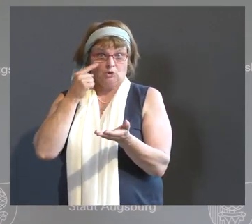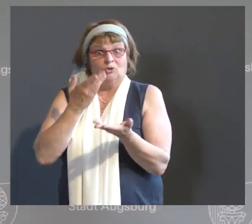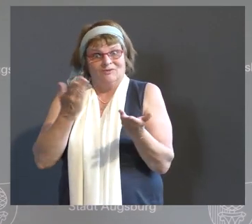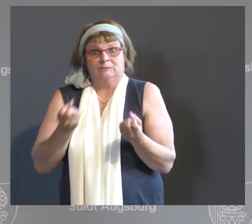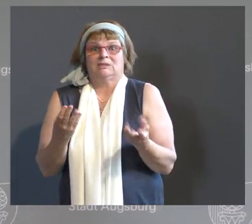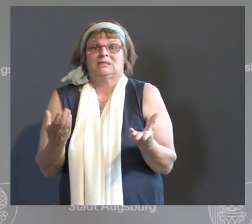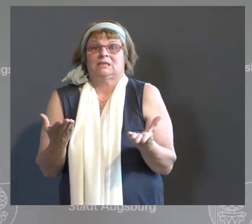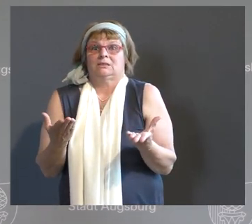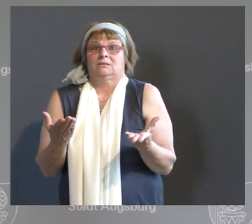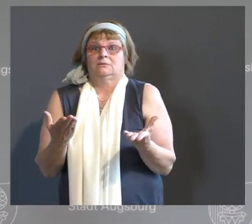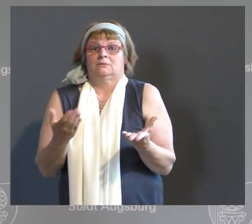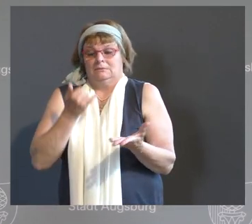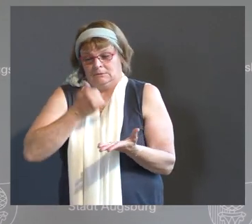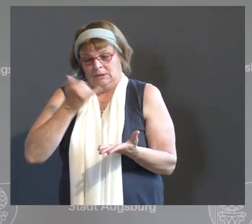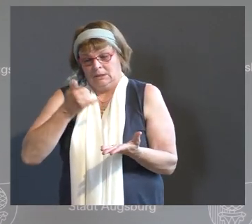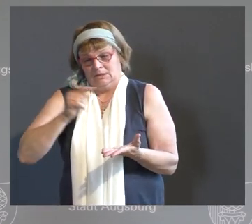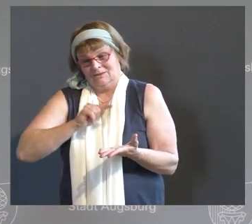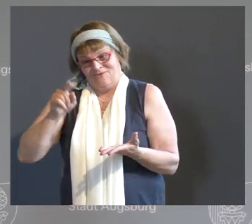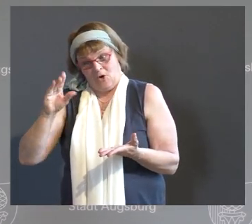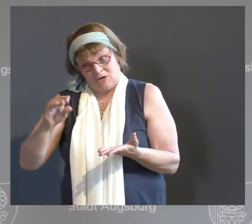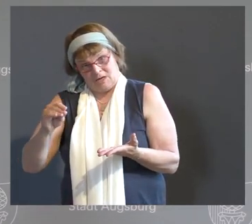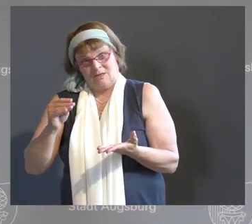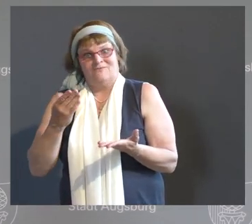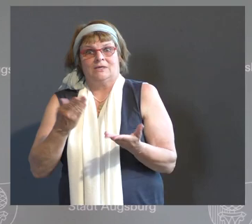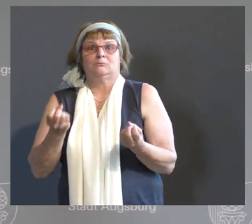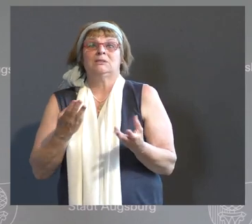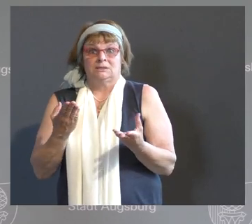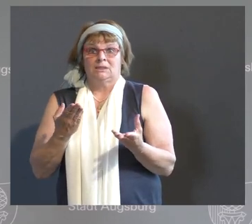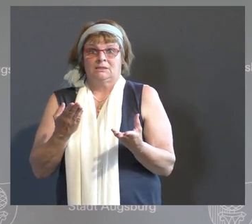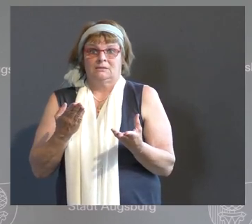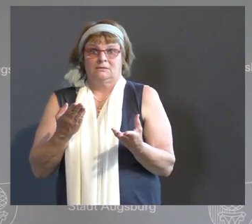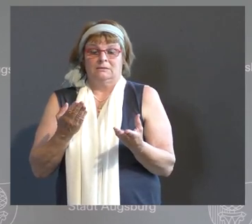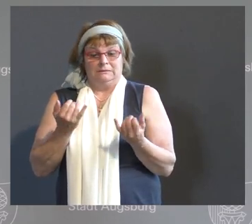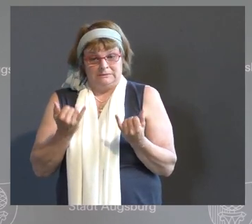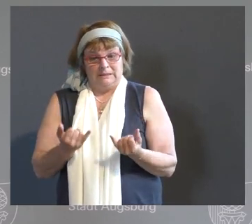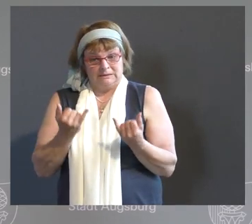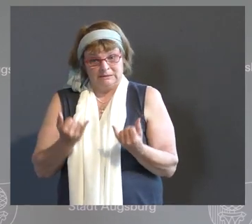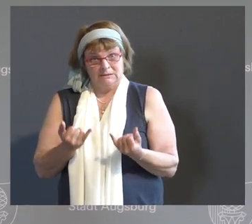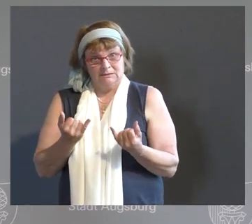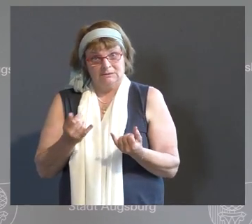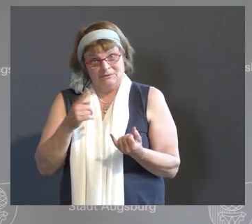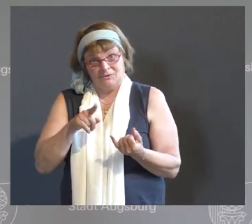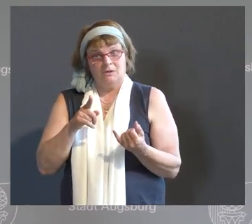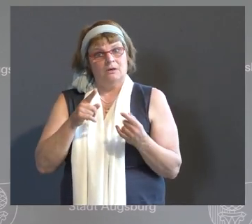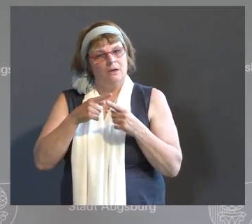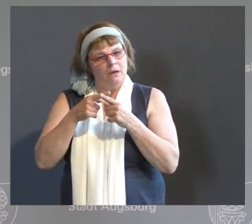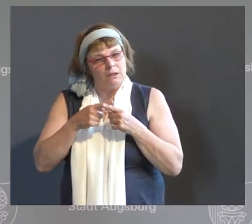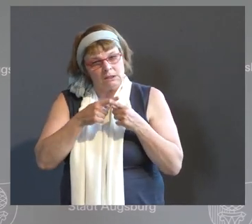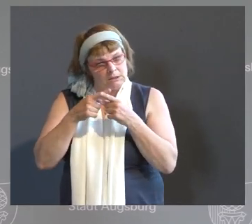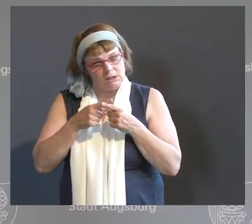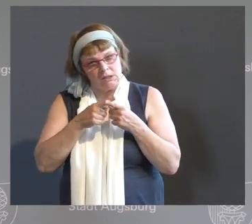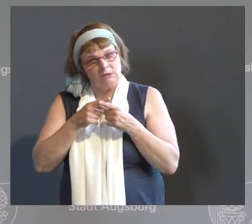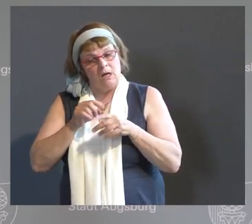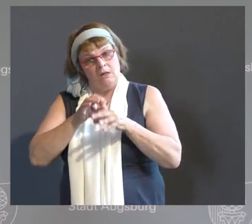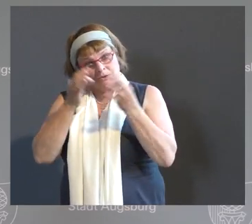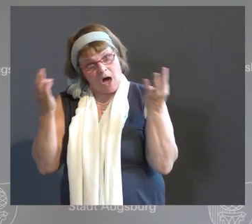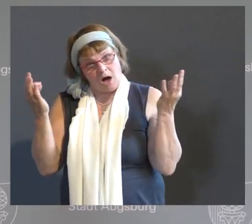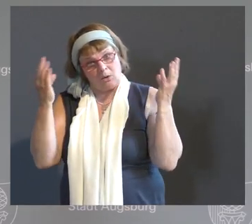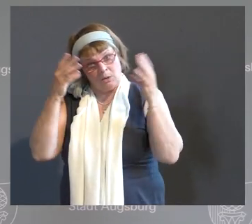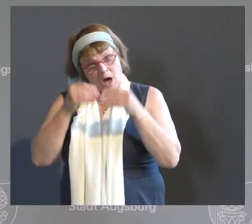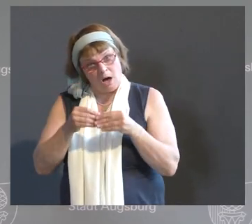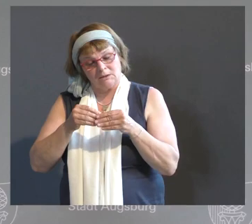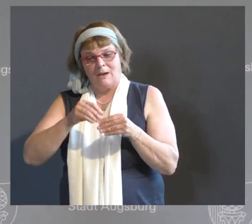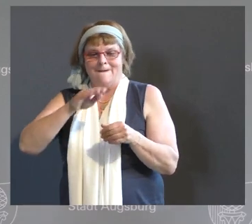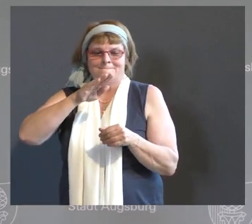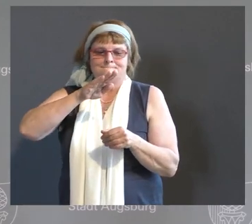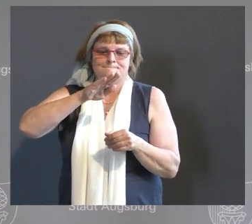passiert. Und hier ist es auch notwendig, das Büro für urbane Sicherheit zu stärken. Und wir werden auch hier ganz gezielt Park- und